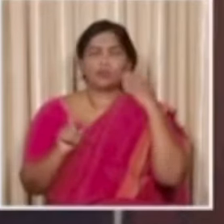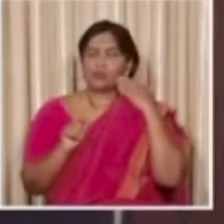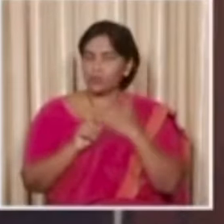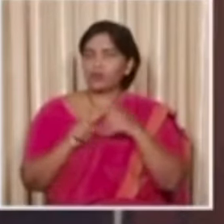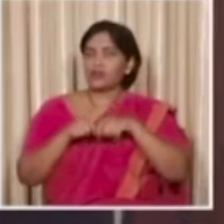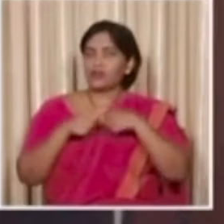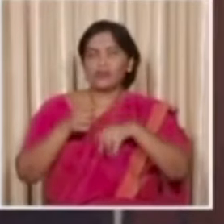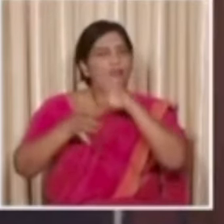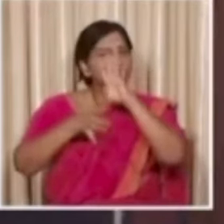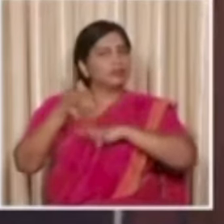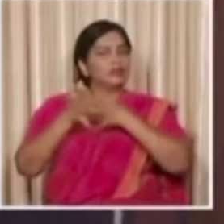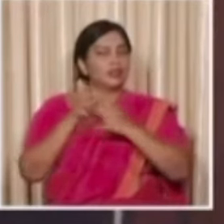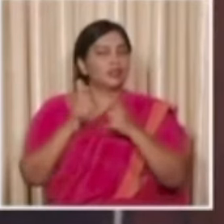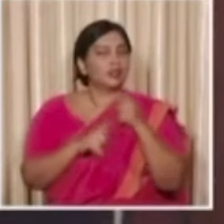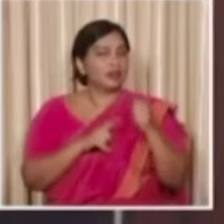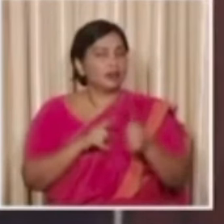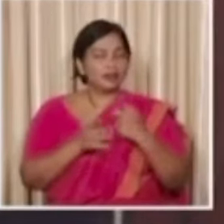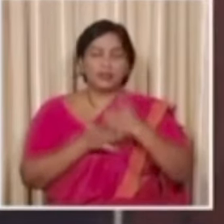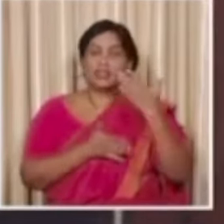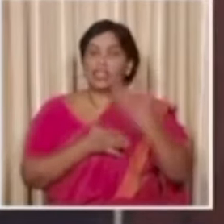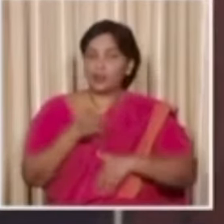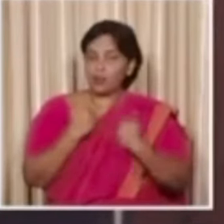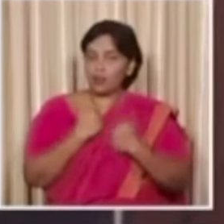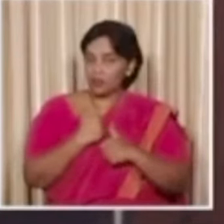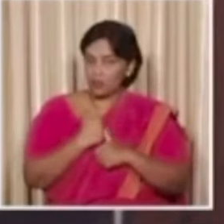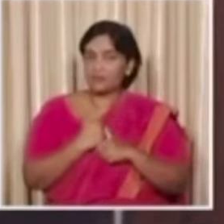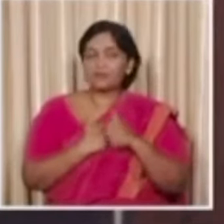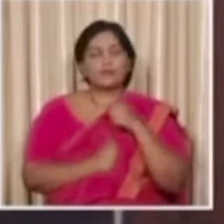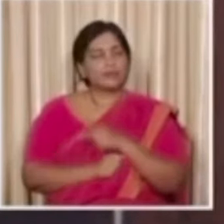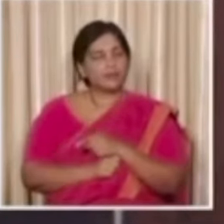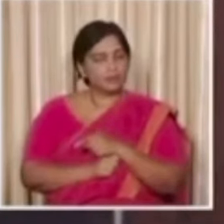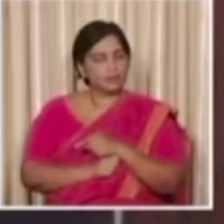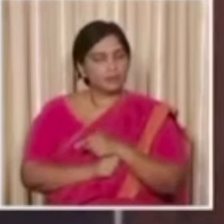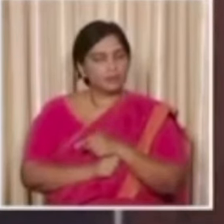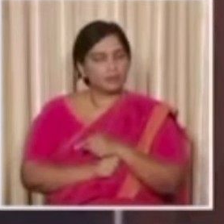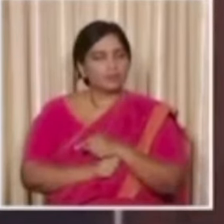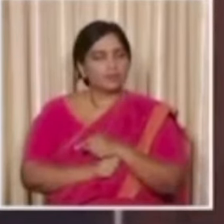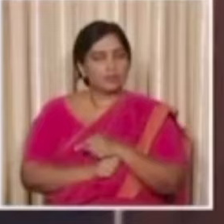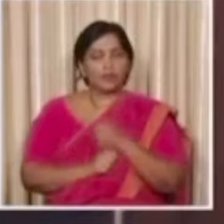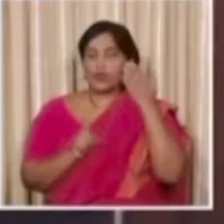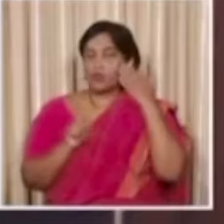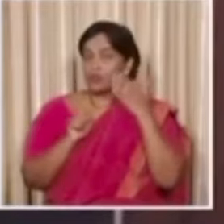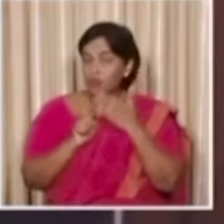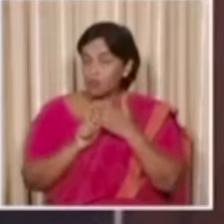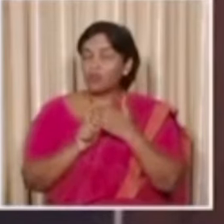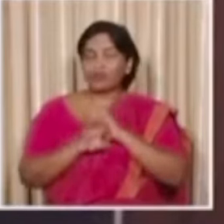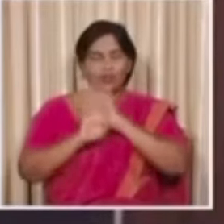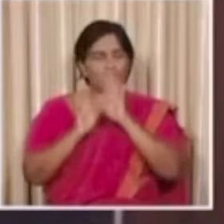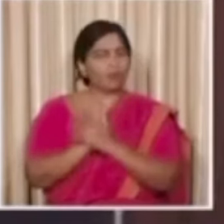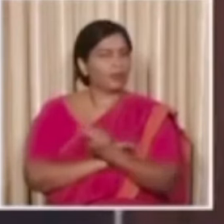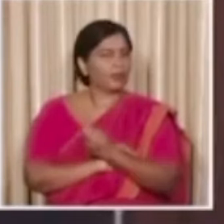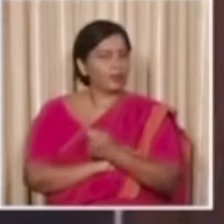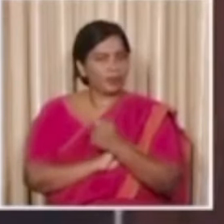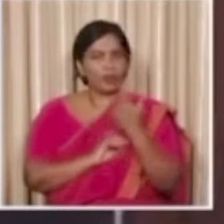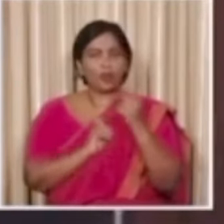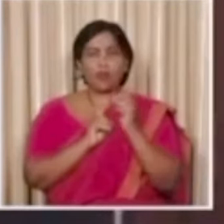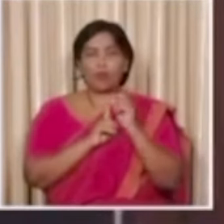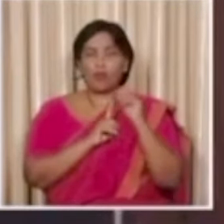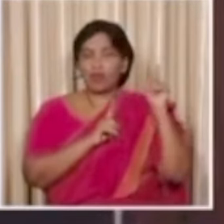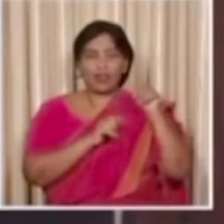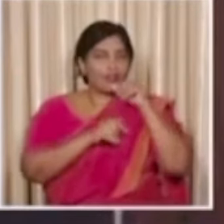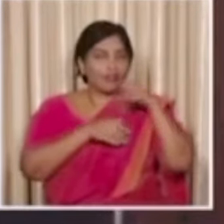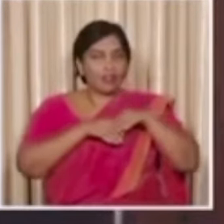වියදම් ඇස්තමේන්තුවක් ඉංජිනේරු වාර්තාවක් හදලා මේ කාරණය මුලිනුපුටා දැමීමට පොල්ගොල්ල වේල්ලේ